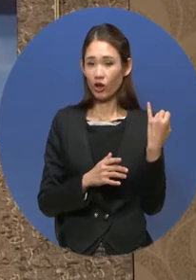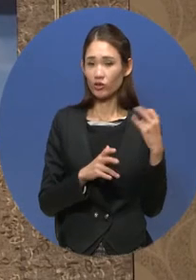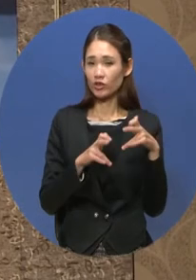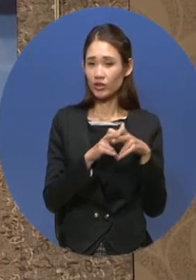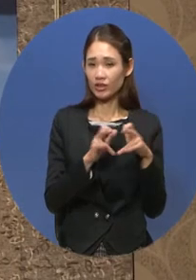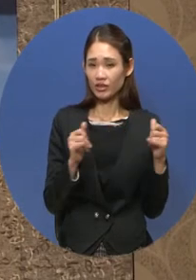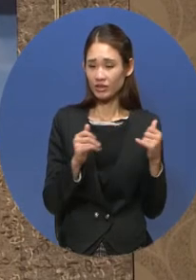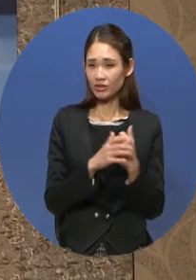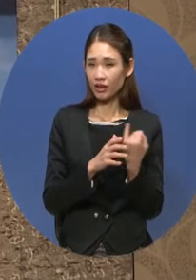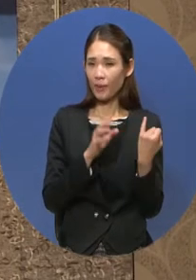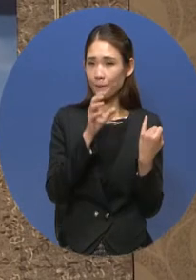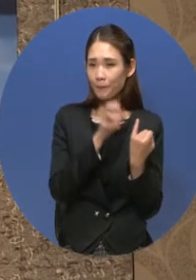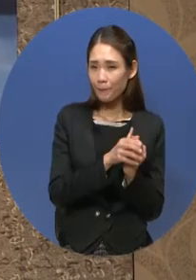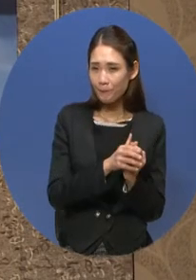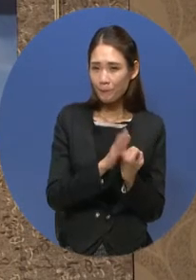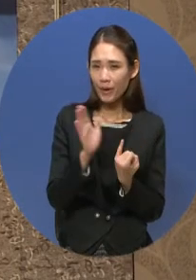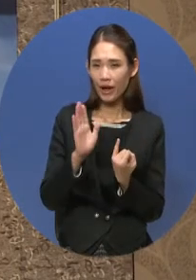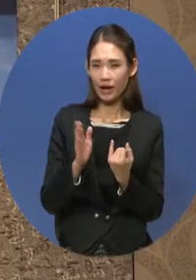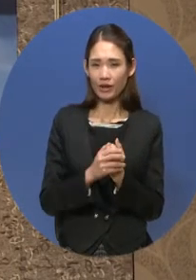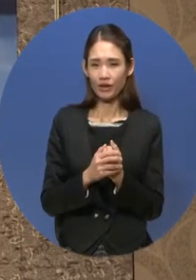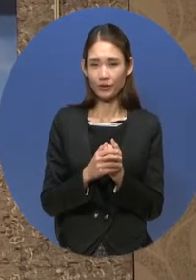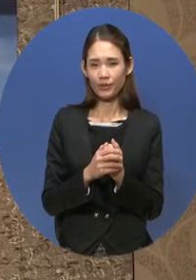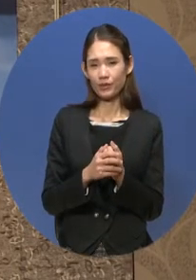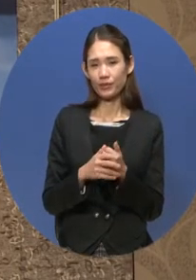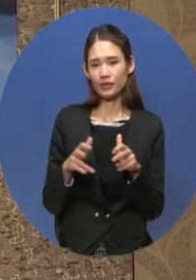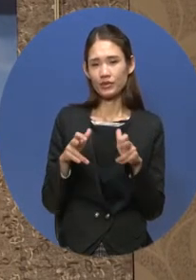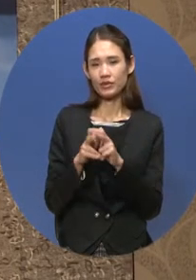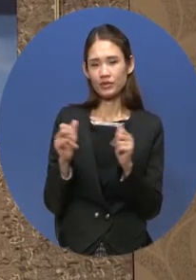여성 장애인만의 몫이 아니고 그